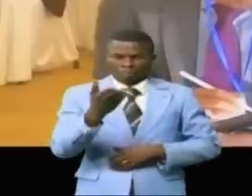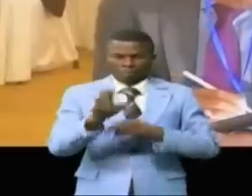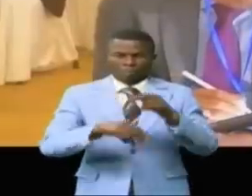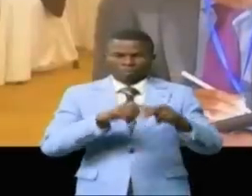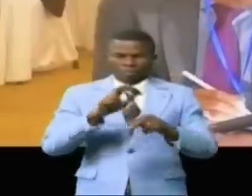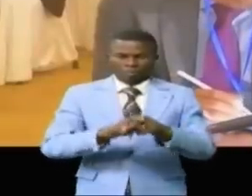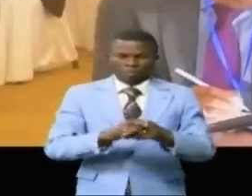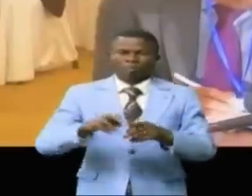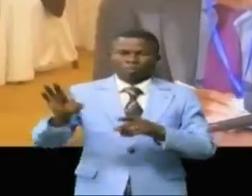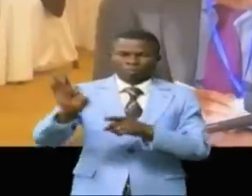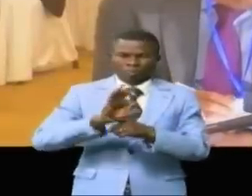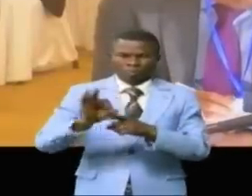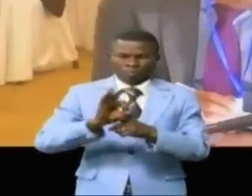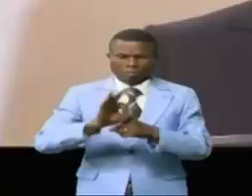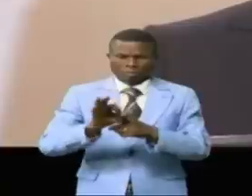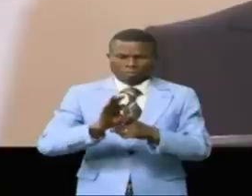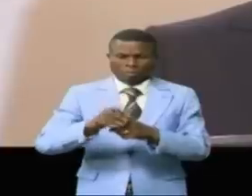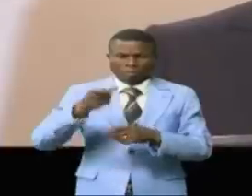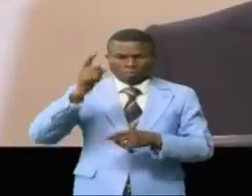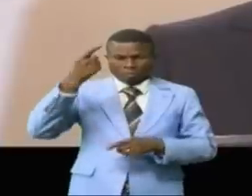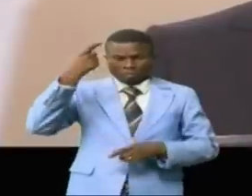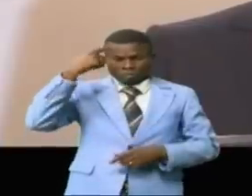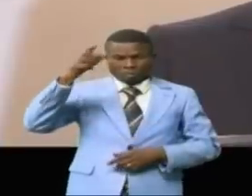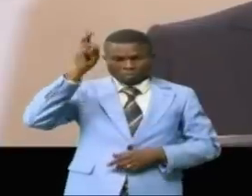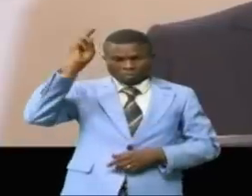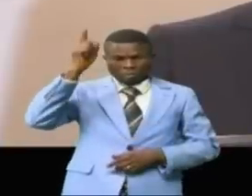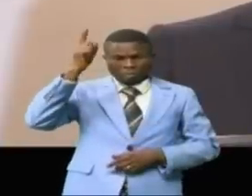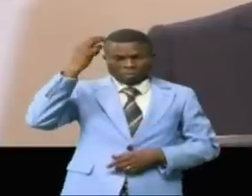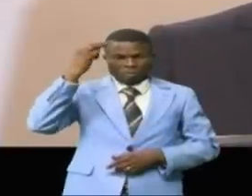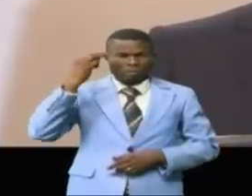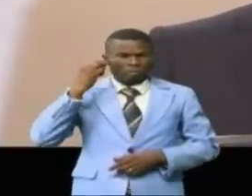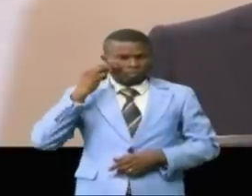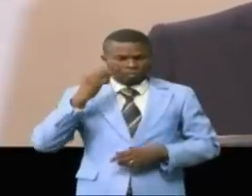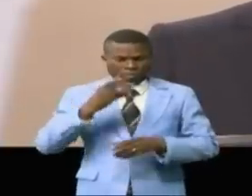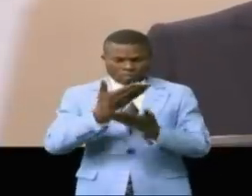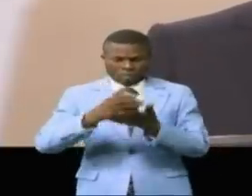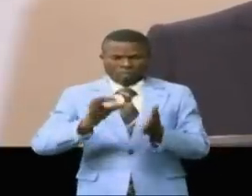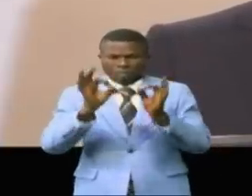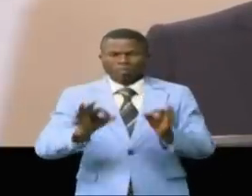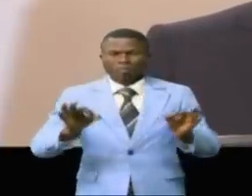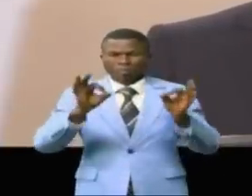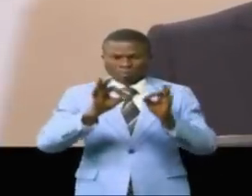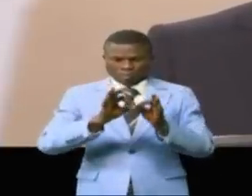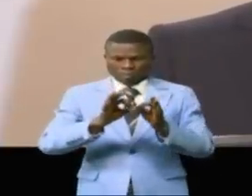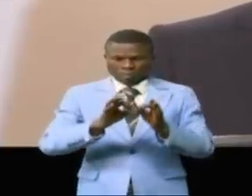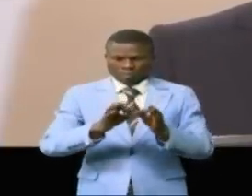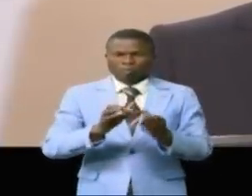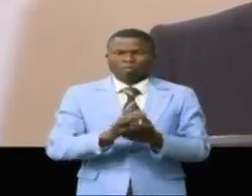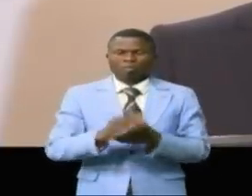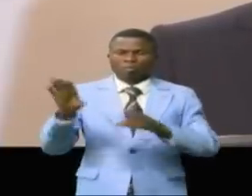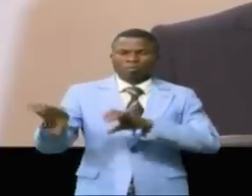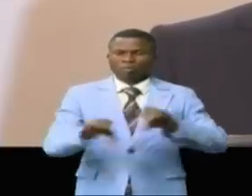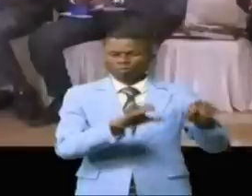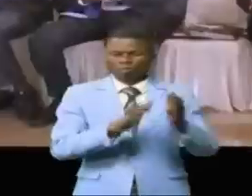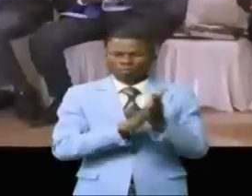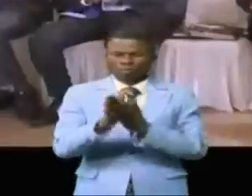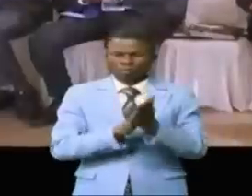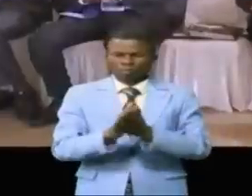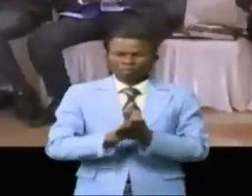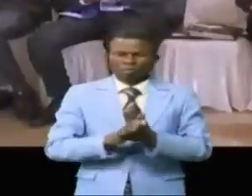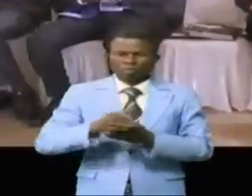Un atelier qui, pour le Premier ministre, marque une étape décisive des pansements des activités liées à